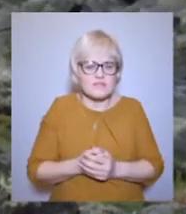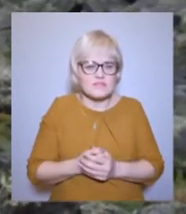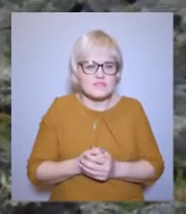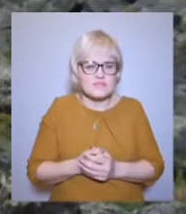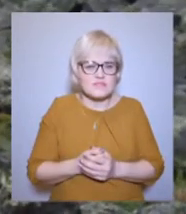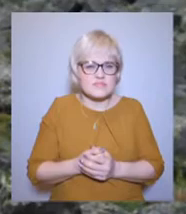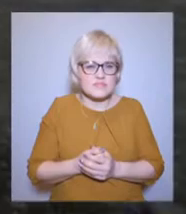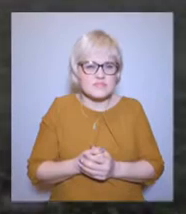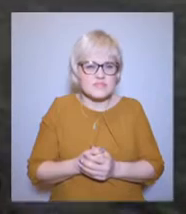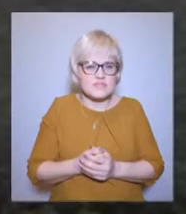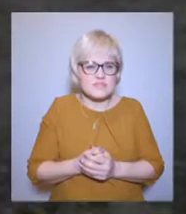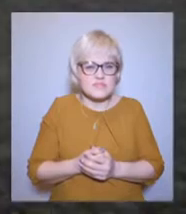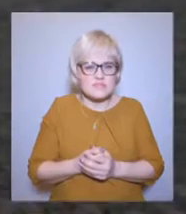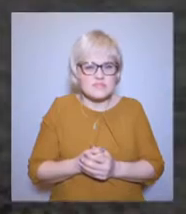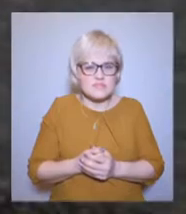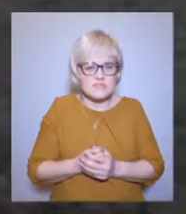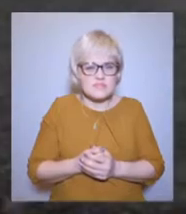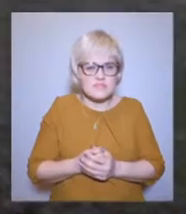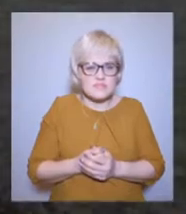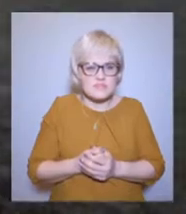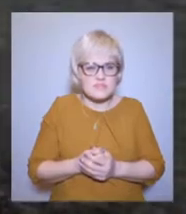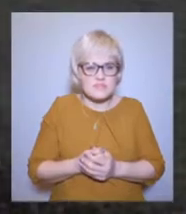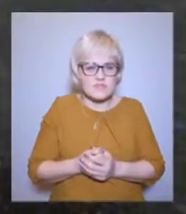кварцевые, звонкие и прочные